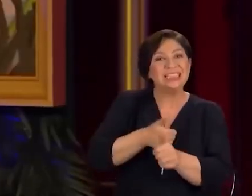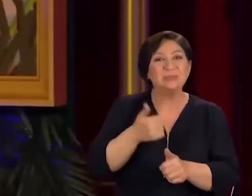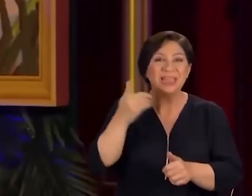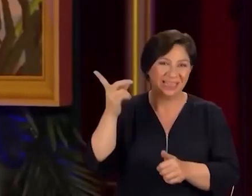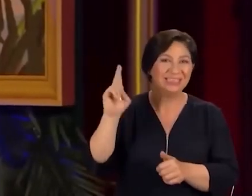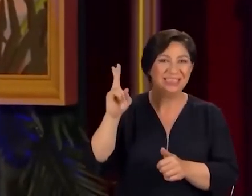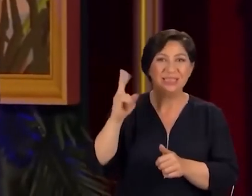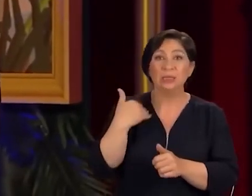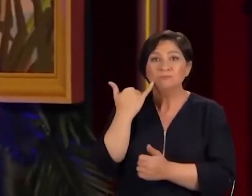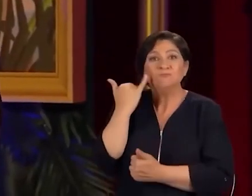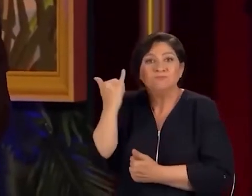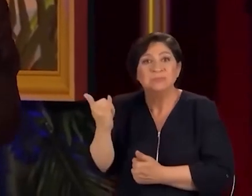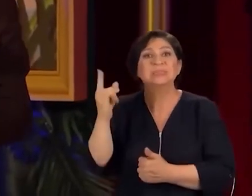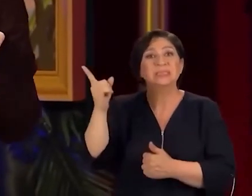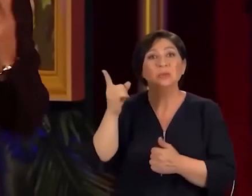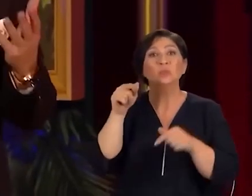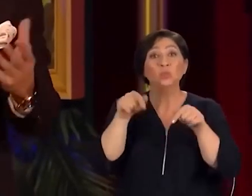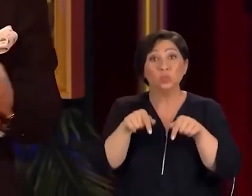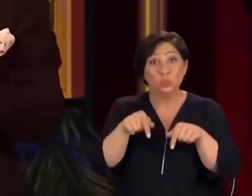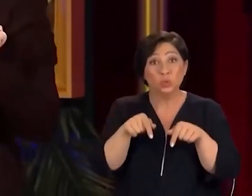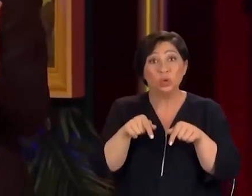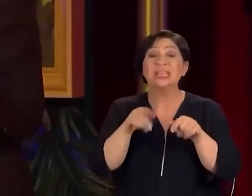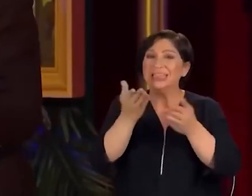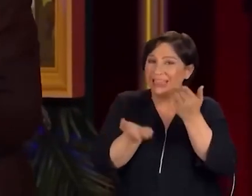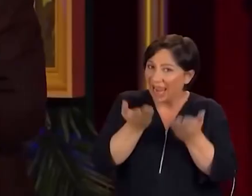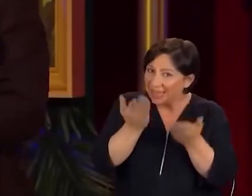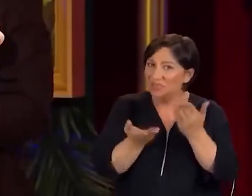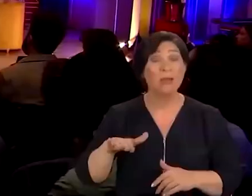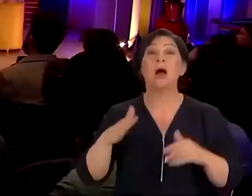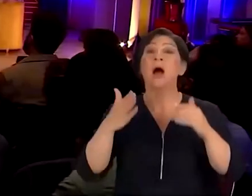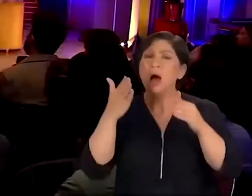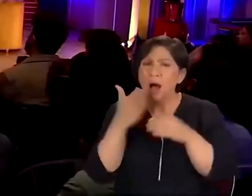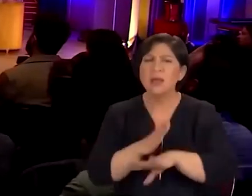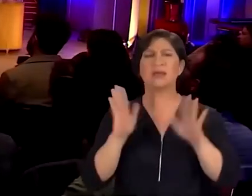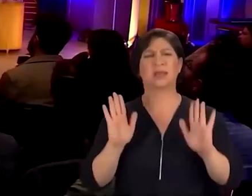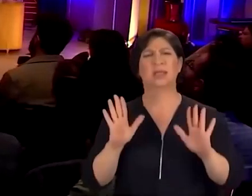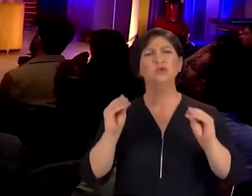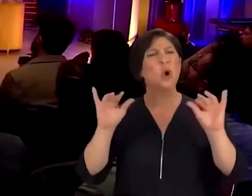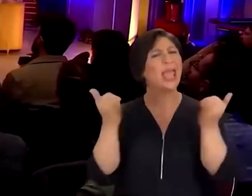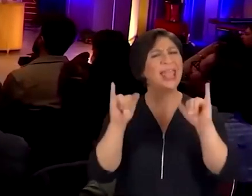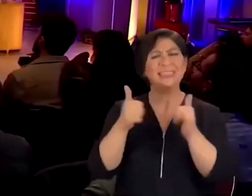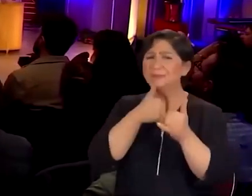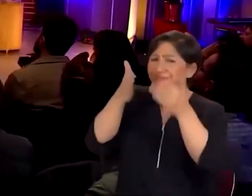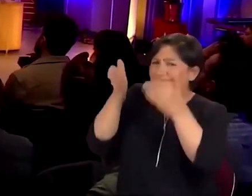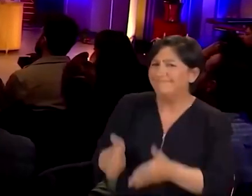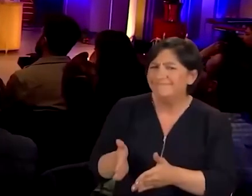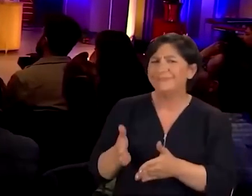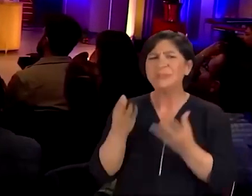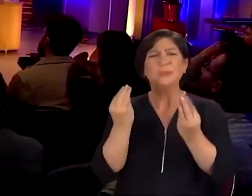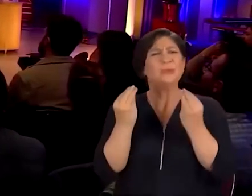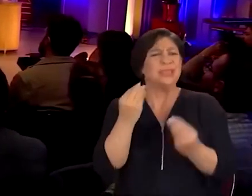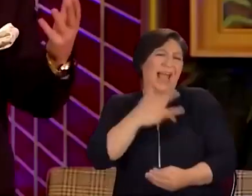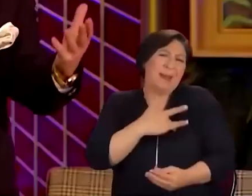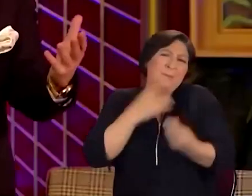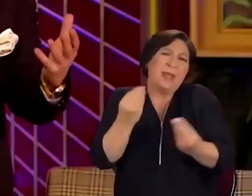aracılığıyla kendisine ulaştığımızda kendisi bu durumu değerlendireceğini bildirmiş. Çok eğlenceli bir insan, çok güzel